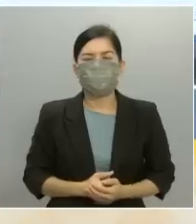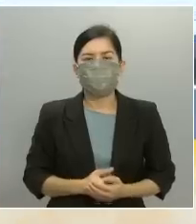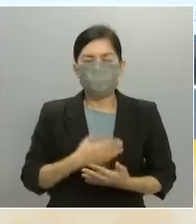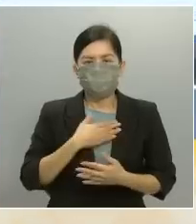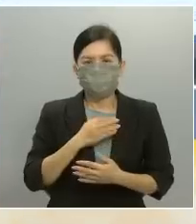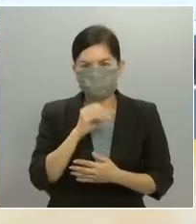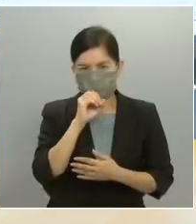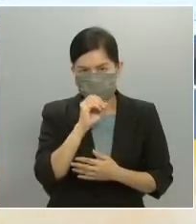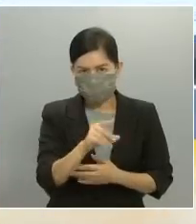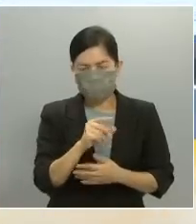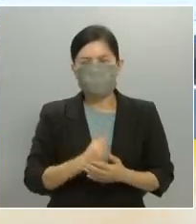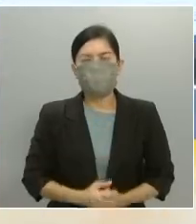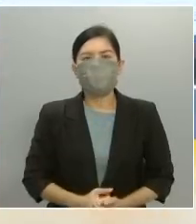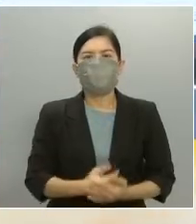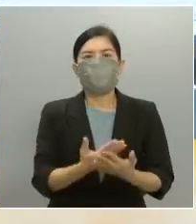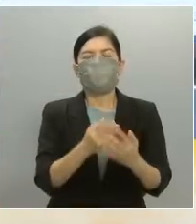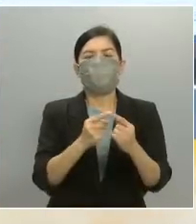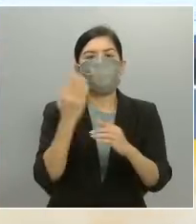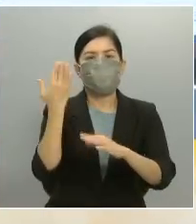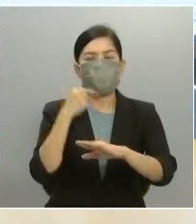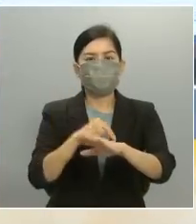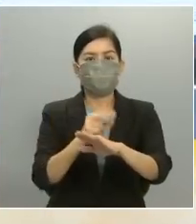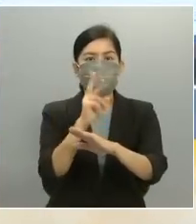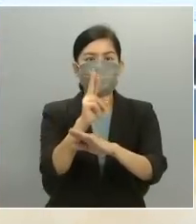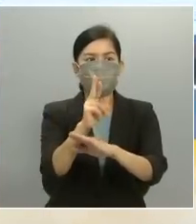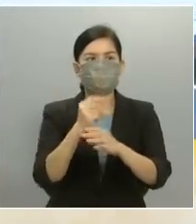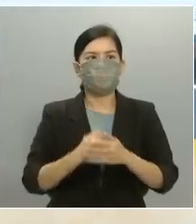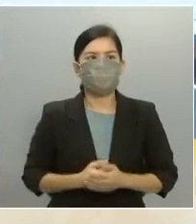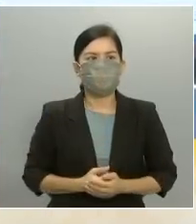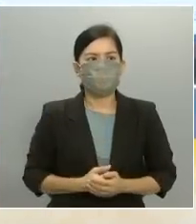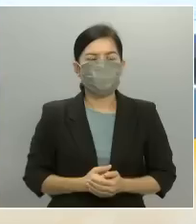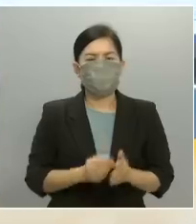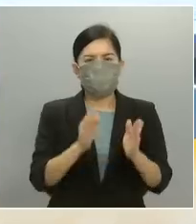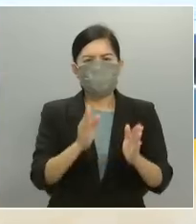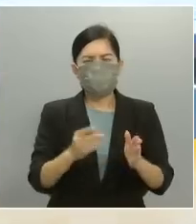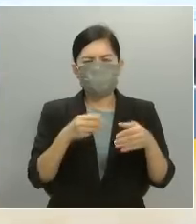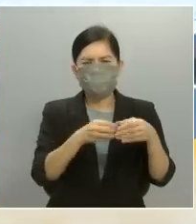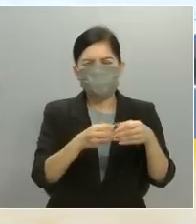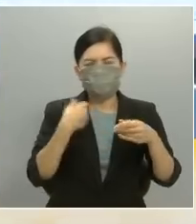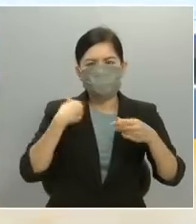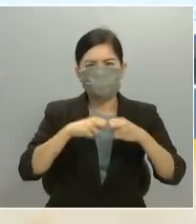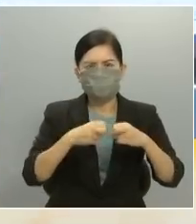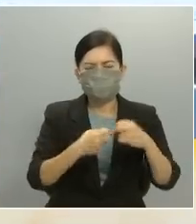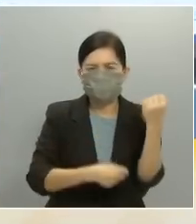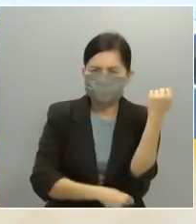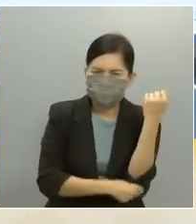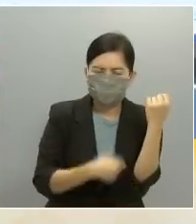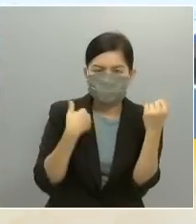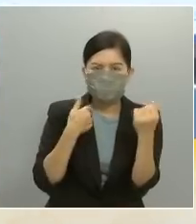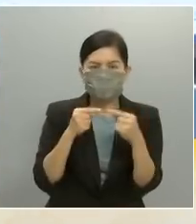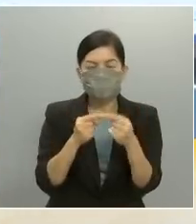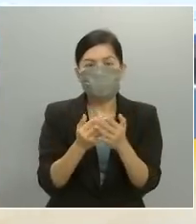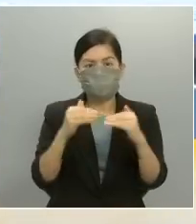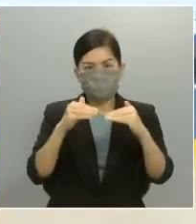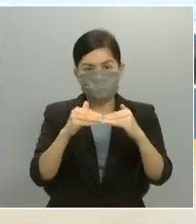านผู้ชมครับนับแค่เที่ยงเมื่อวานคนจนเนี่ยคนที่เป็นกลุ่มปอบางมีสิทธิ์ได้รับสิทธิ์คนจนอ่ะสิทธิ์สวัสดิ